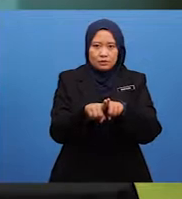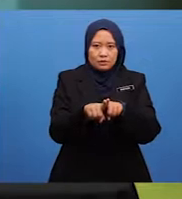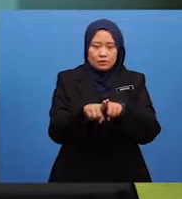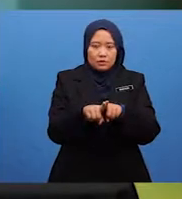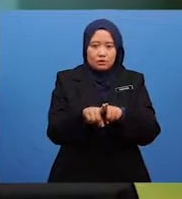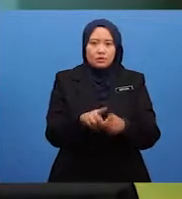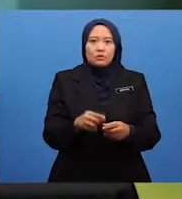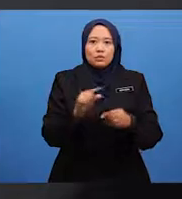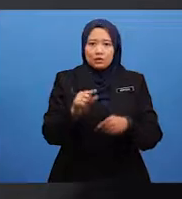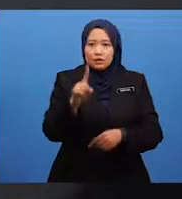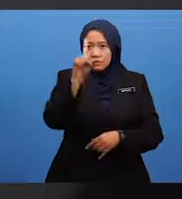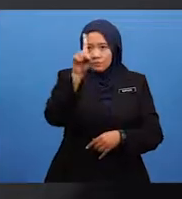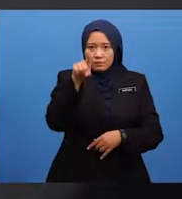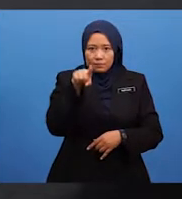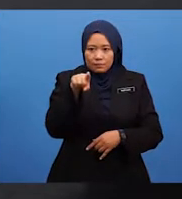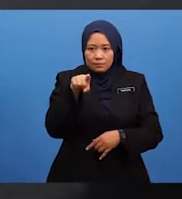jari cikgu.